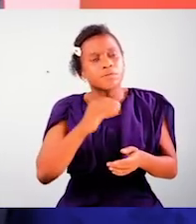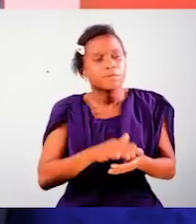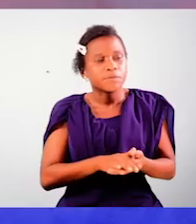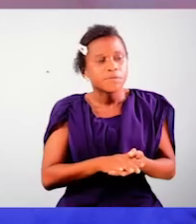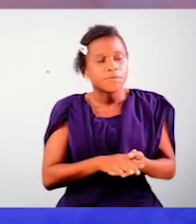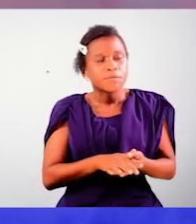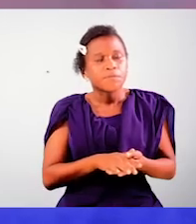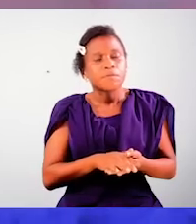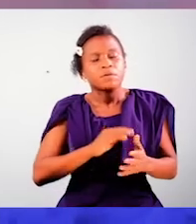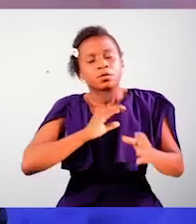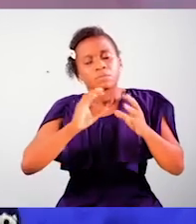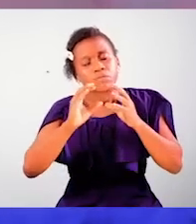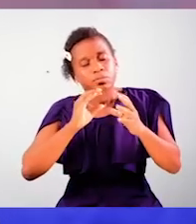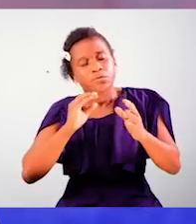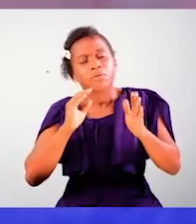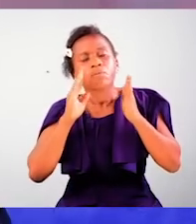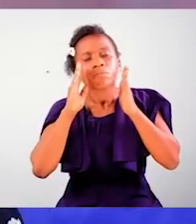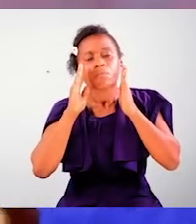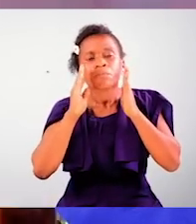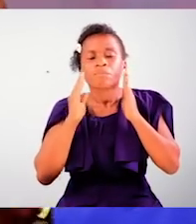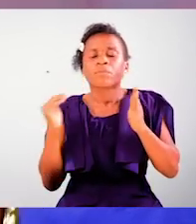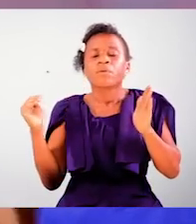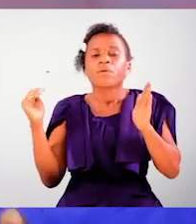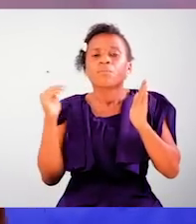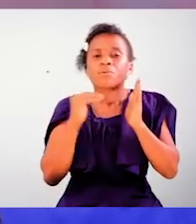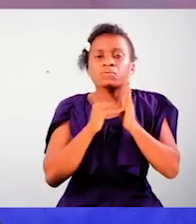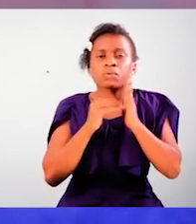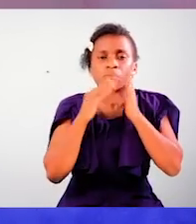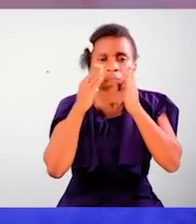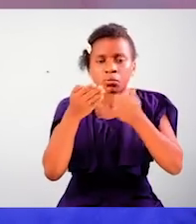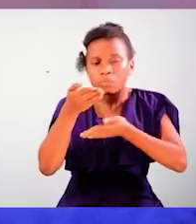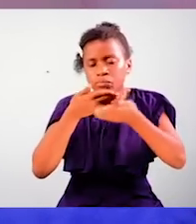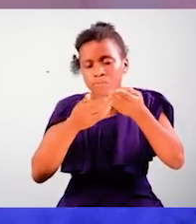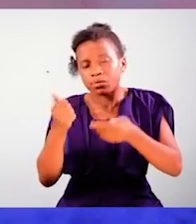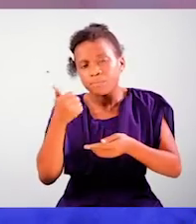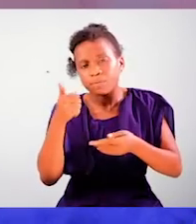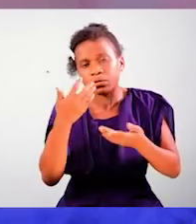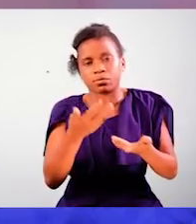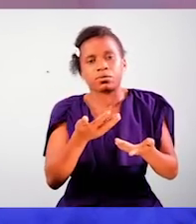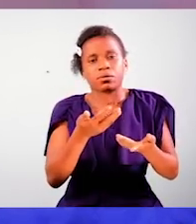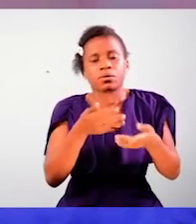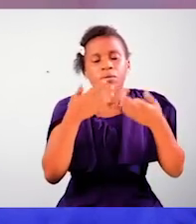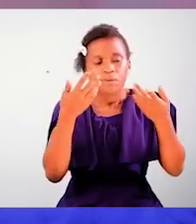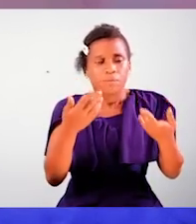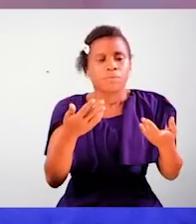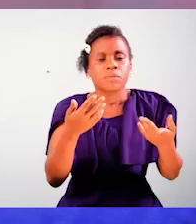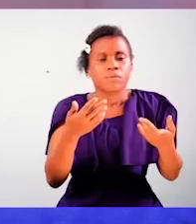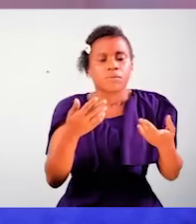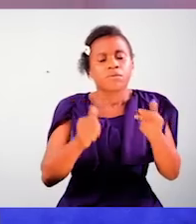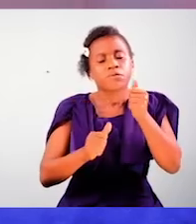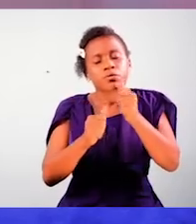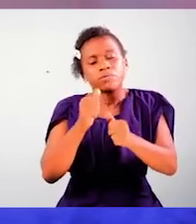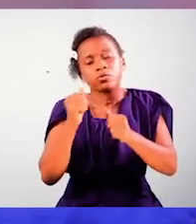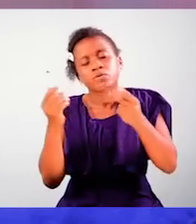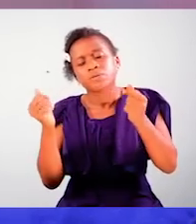mkuu. Mwanasheria mkuu ndio anapitisha. Hujajadiliana na viongozi ambao wanahusika na hilo swala. Leo mama kamweka pembeni.